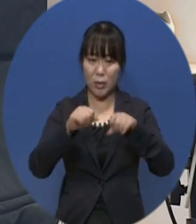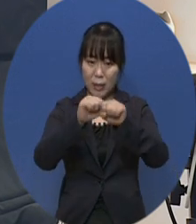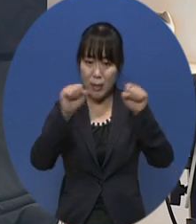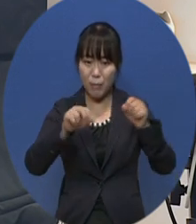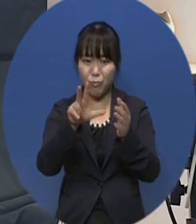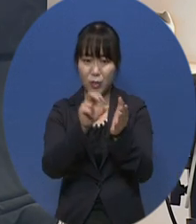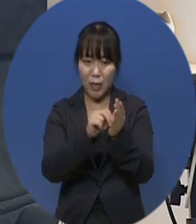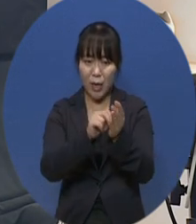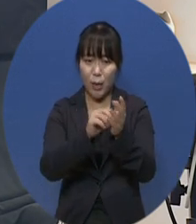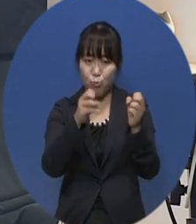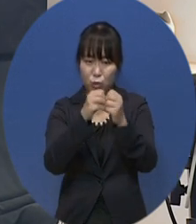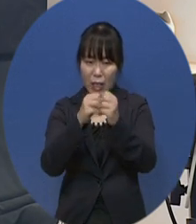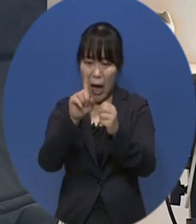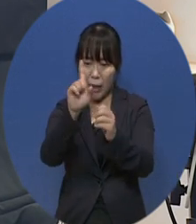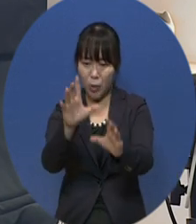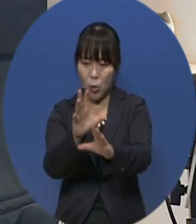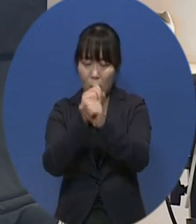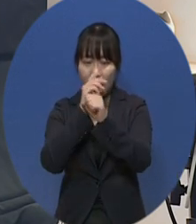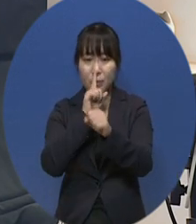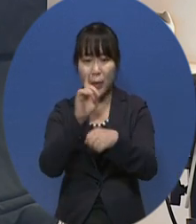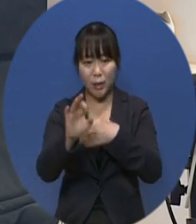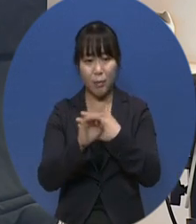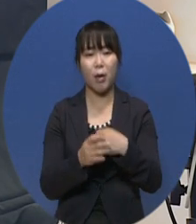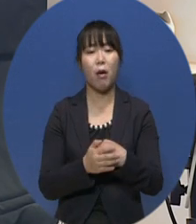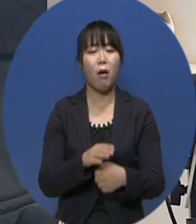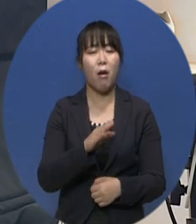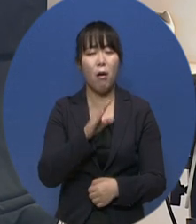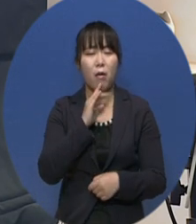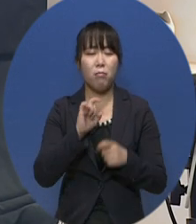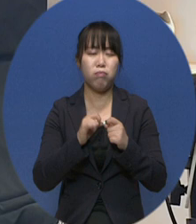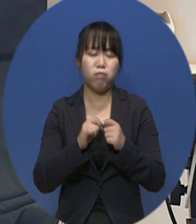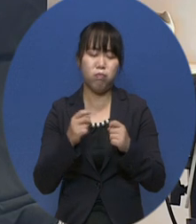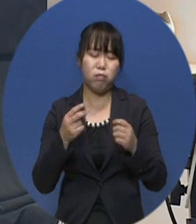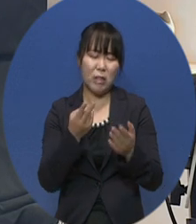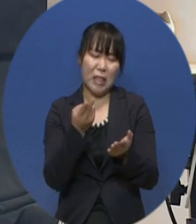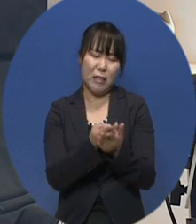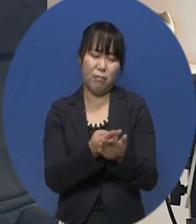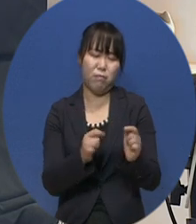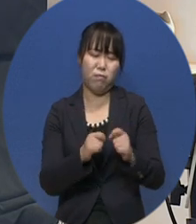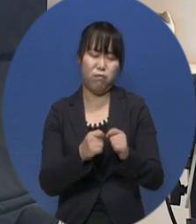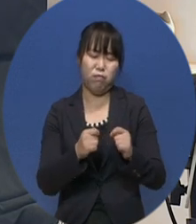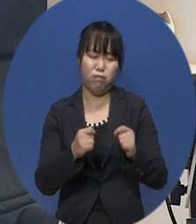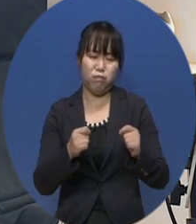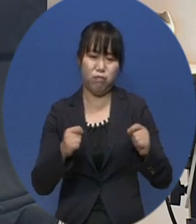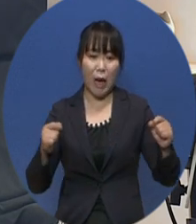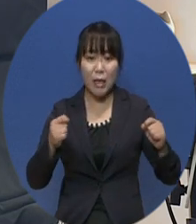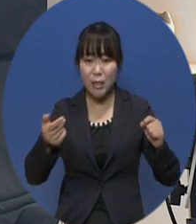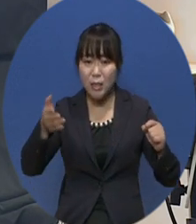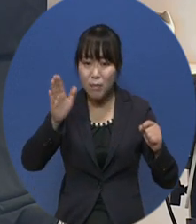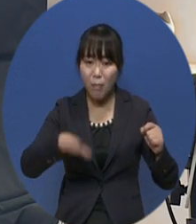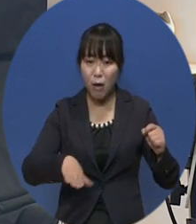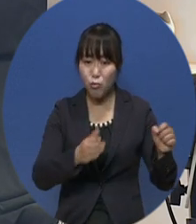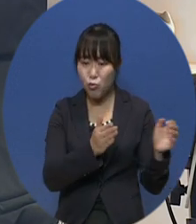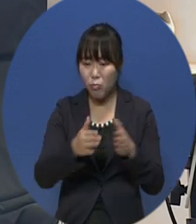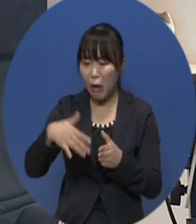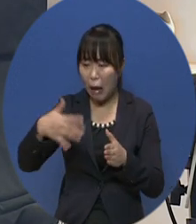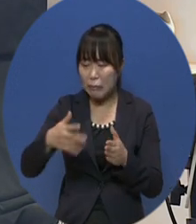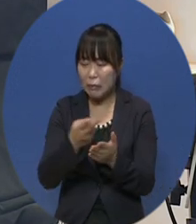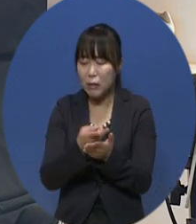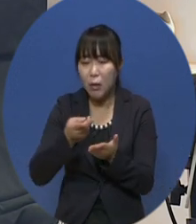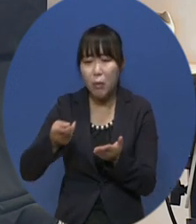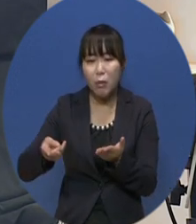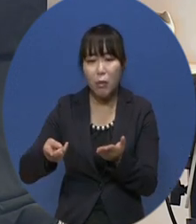한 문장으로 정리해라 그러면은 네. 너무나도 긴 입원 기간, 그러나 네. 전혀 준비되지 않은